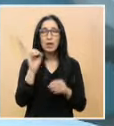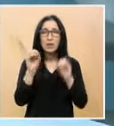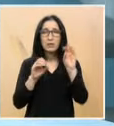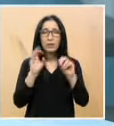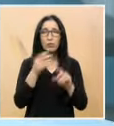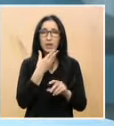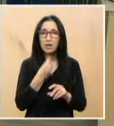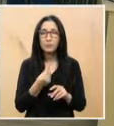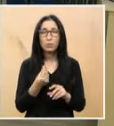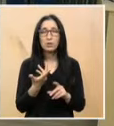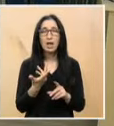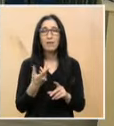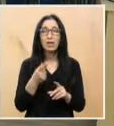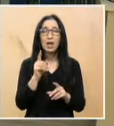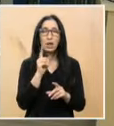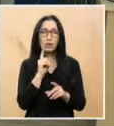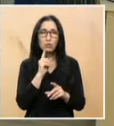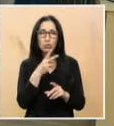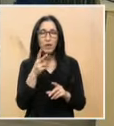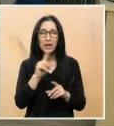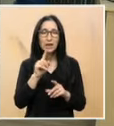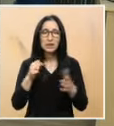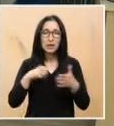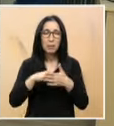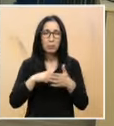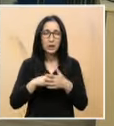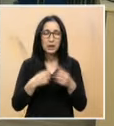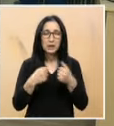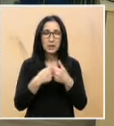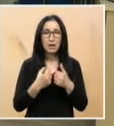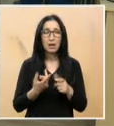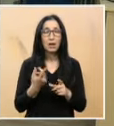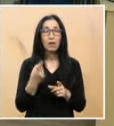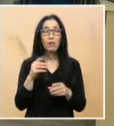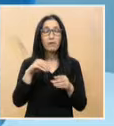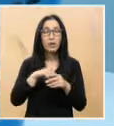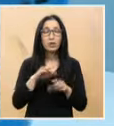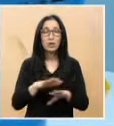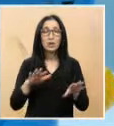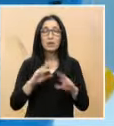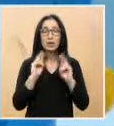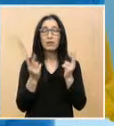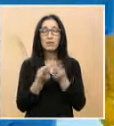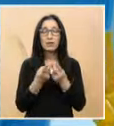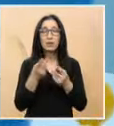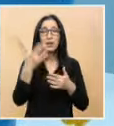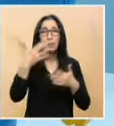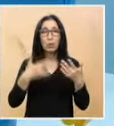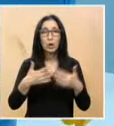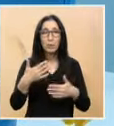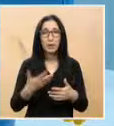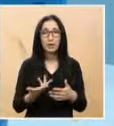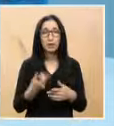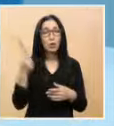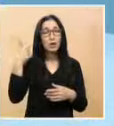да разпознава, обектите, нали, като човека да не се блъсне. Всъщност това е иновативно обучение, което въвежда децата в света на